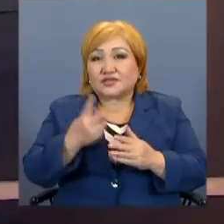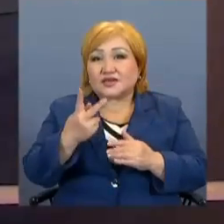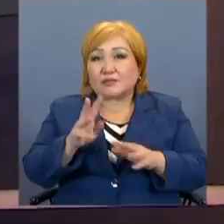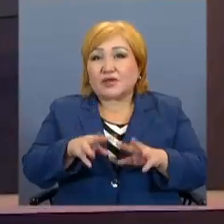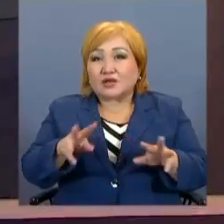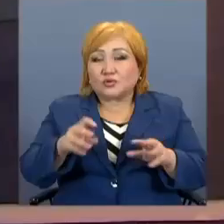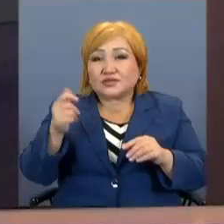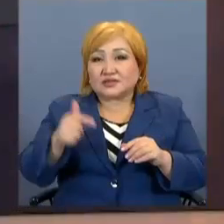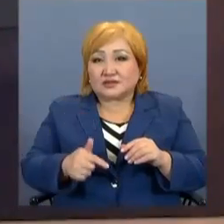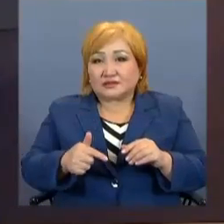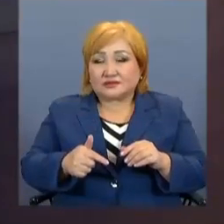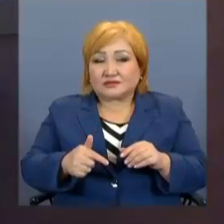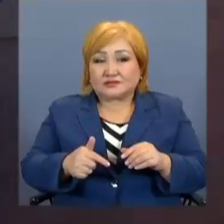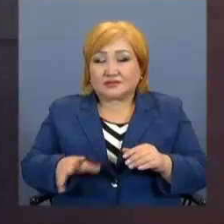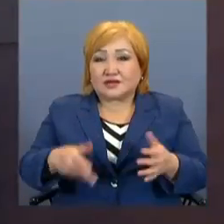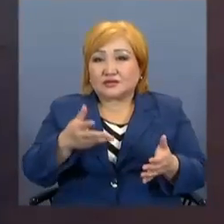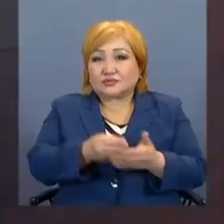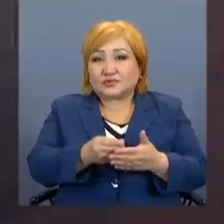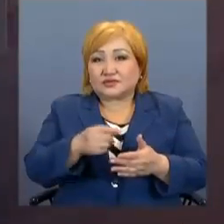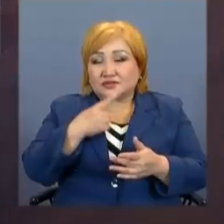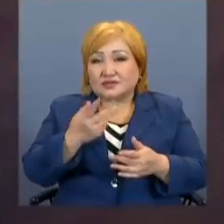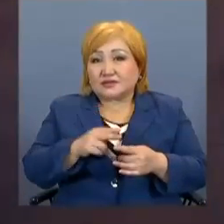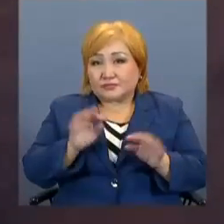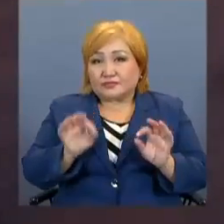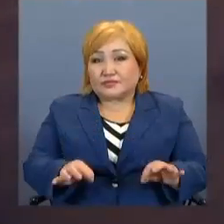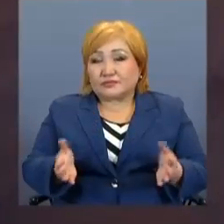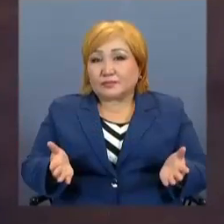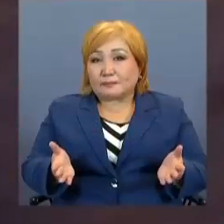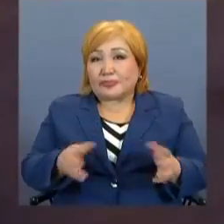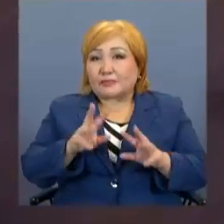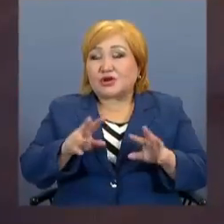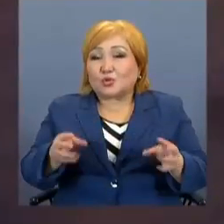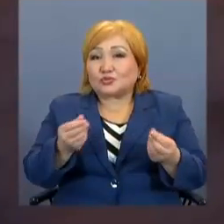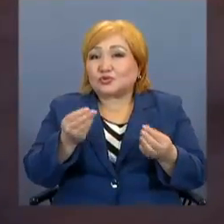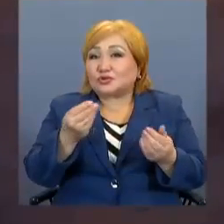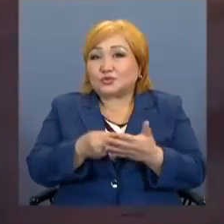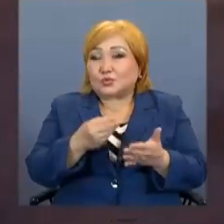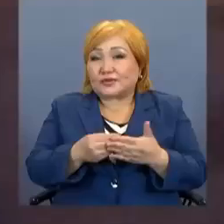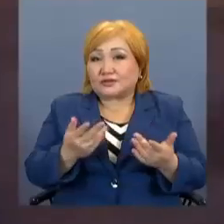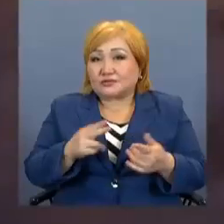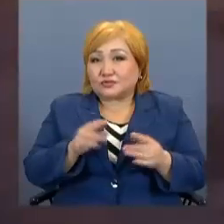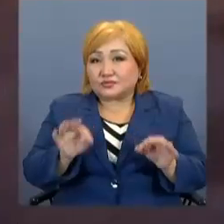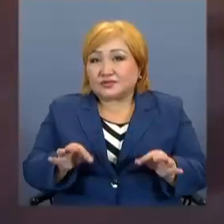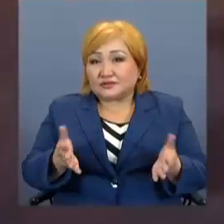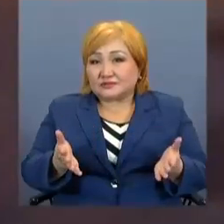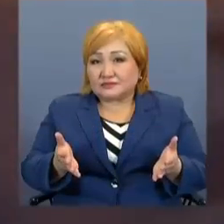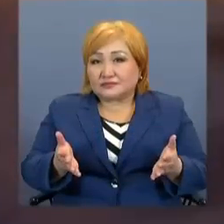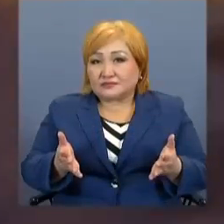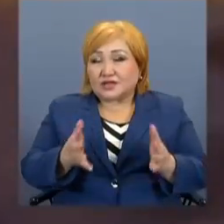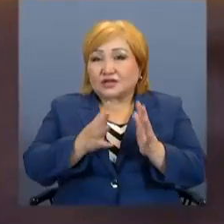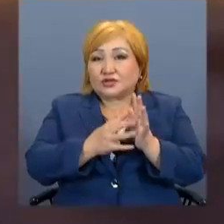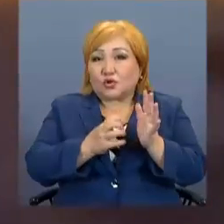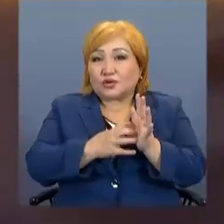рас? Миллиондап сомма кімдерге салынады? Сіз айтқан 9000 теңгеден жоғары